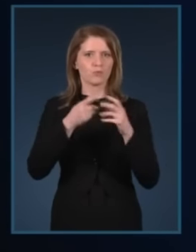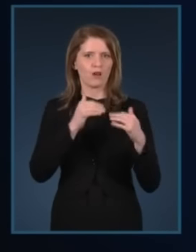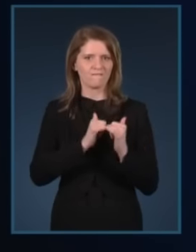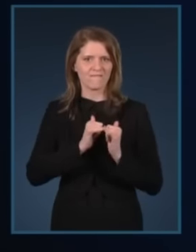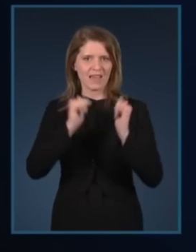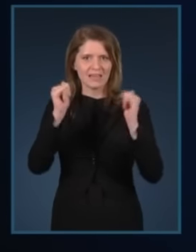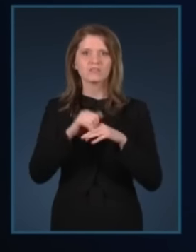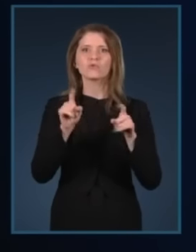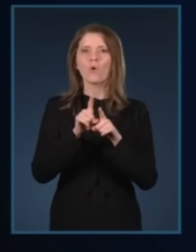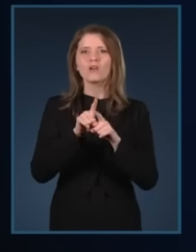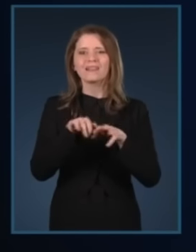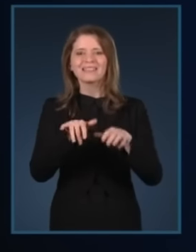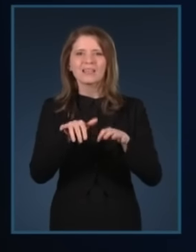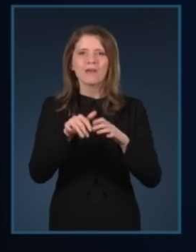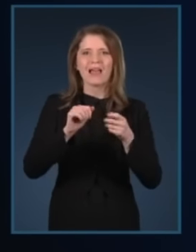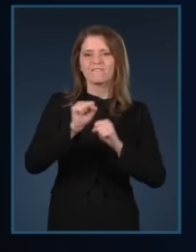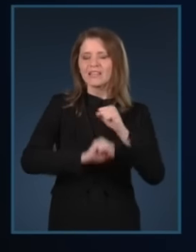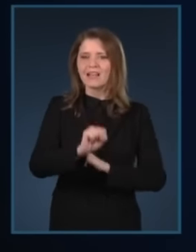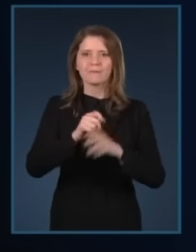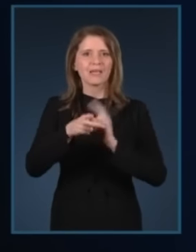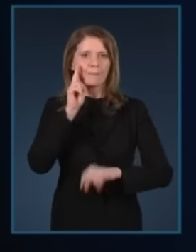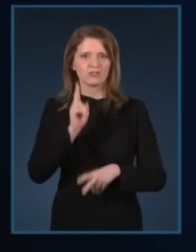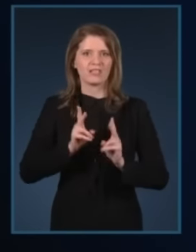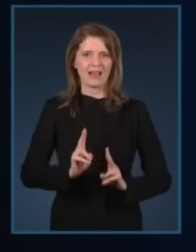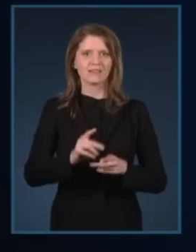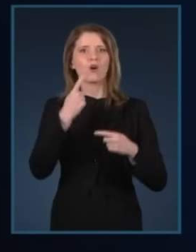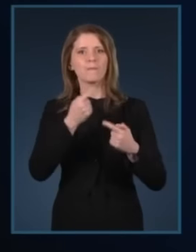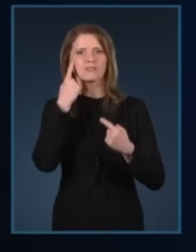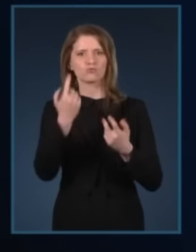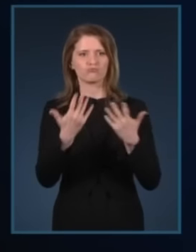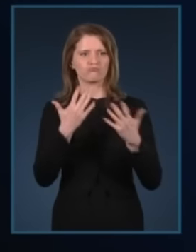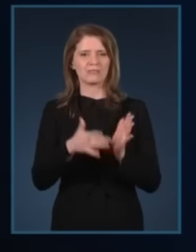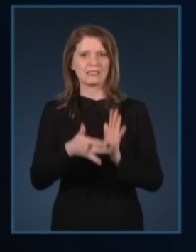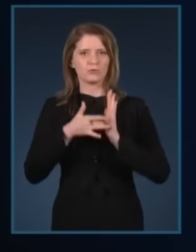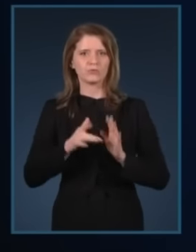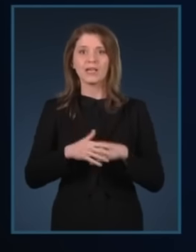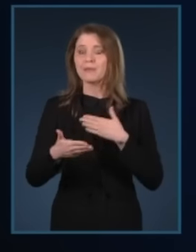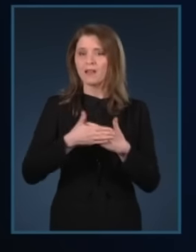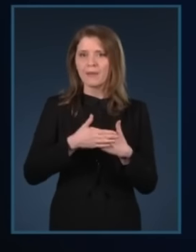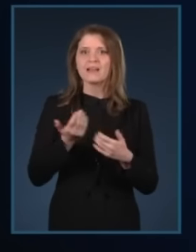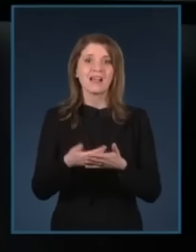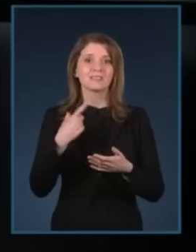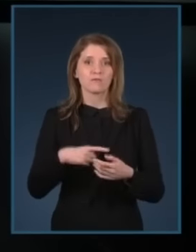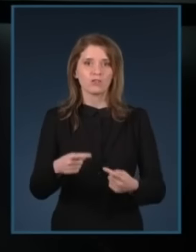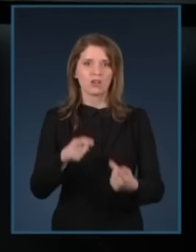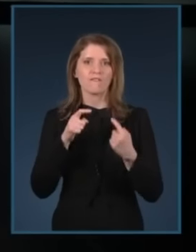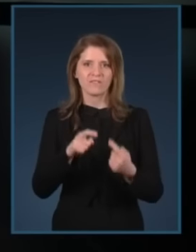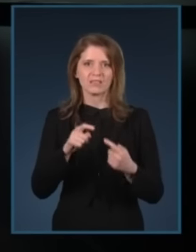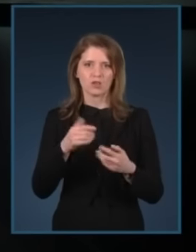akkor olyan kibervédelmi képességeink lehetnek, amivel ki tudunk tűnni, mind a mellett, hogy a szövetségben Magyarország védelmet